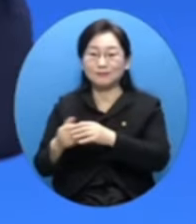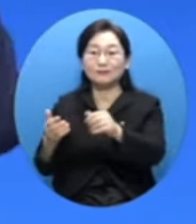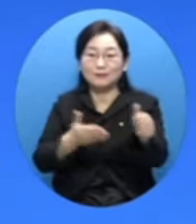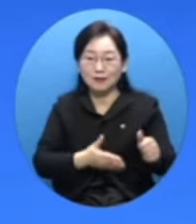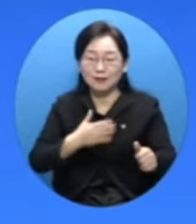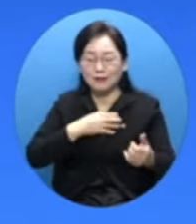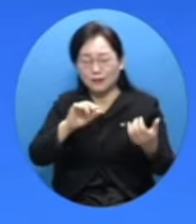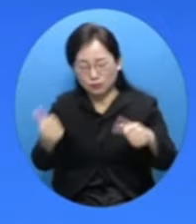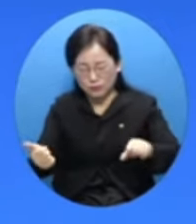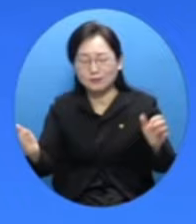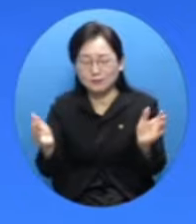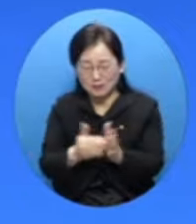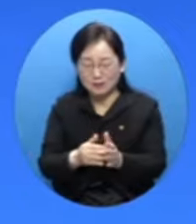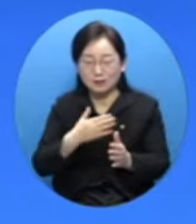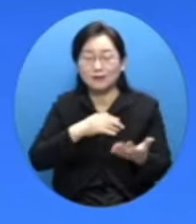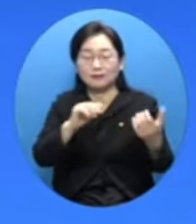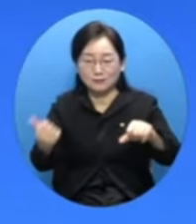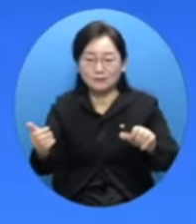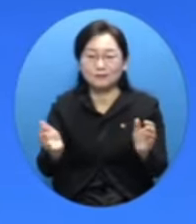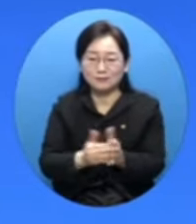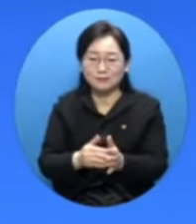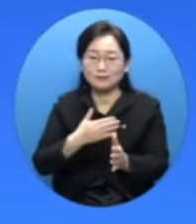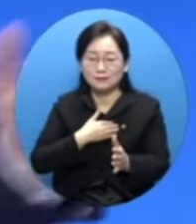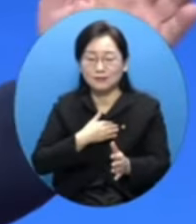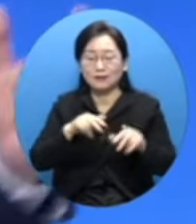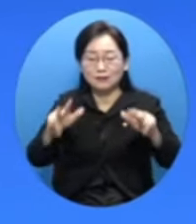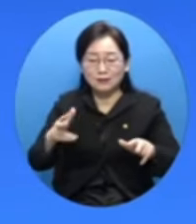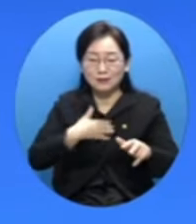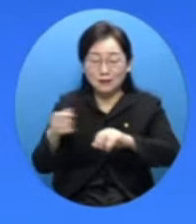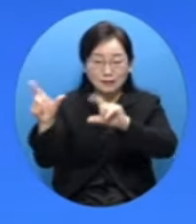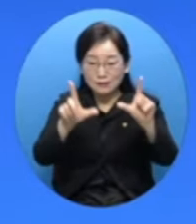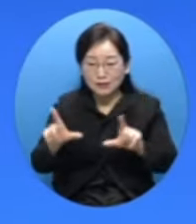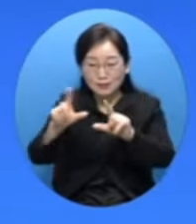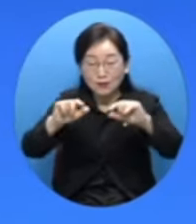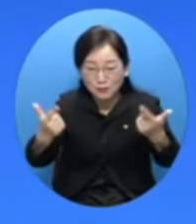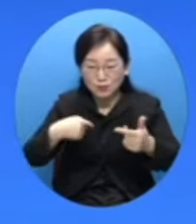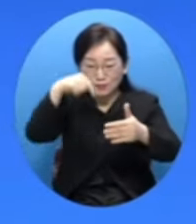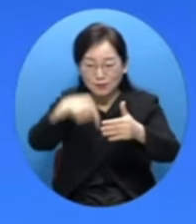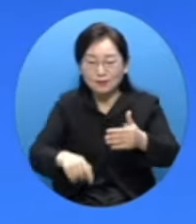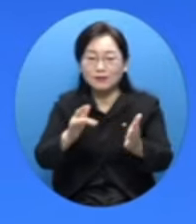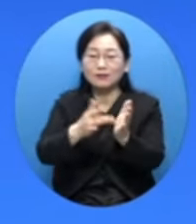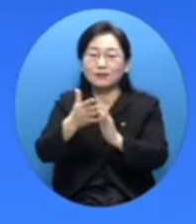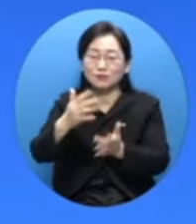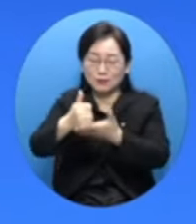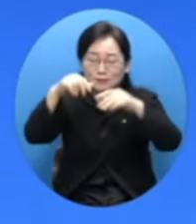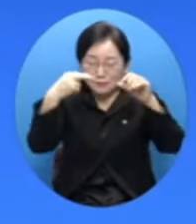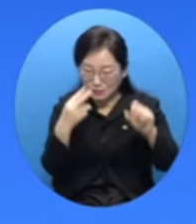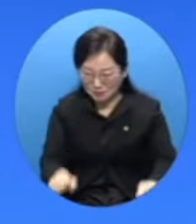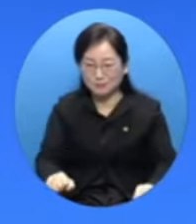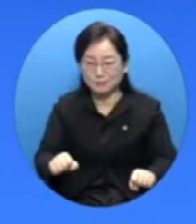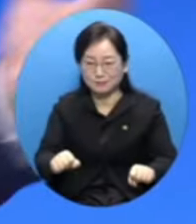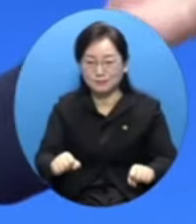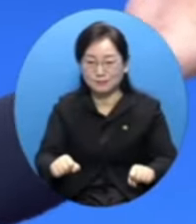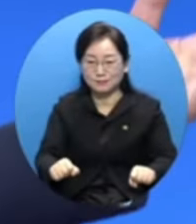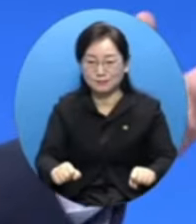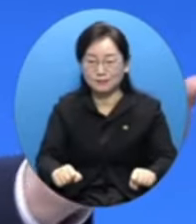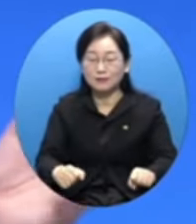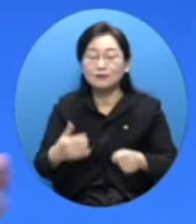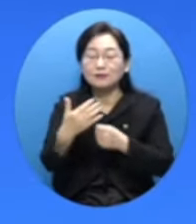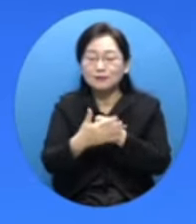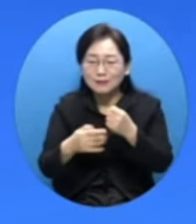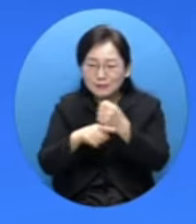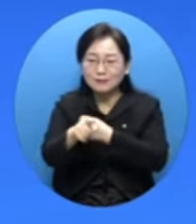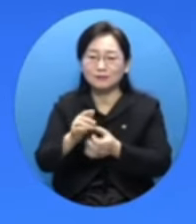나는 죽었습니다. 나는 죽었습니다. 나는 이제 내가 사는 것이 아니라 내 안에 예수님께서 사십니다. 그것이 바로 은혜인